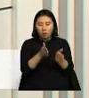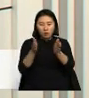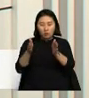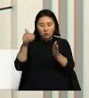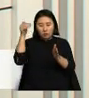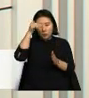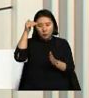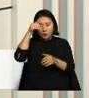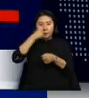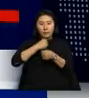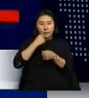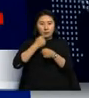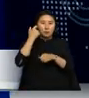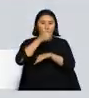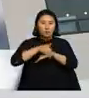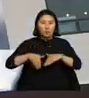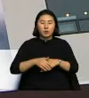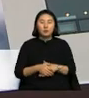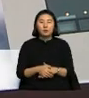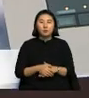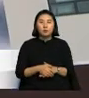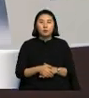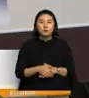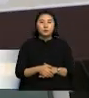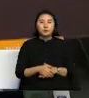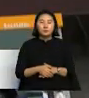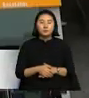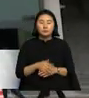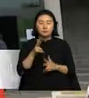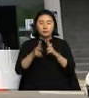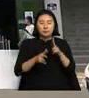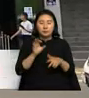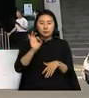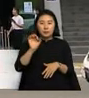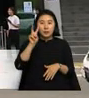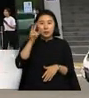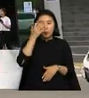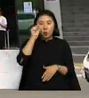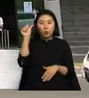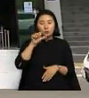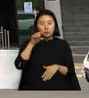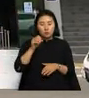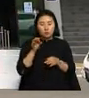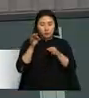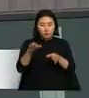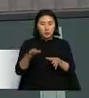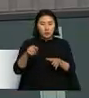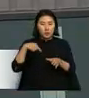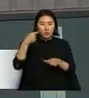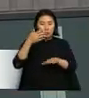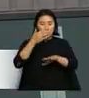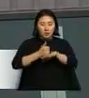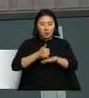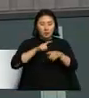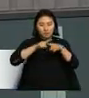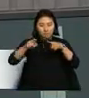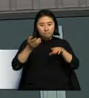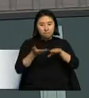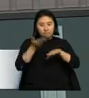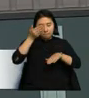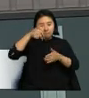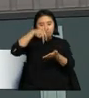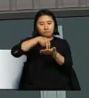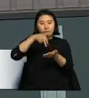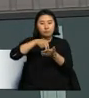전망대를 조성할 계획이라고 밝혔습니다 쉬는 사업비 2억 5천만 원을 들여 다음 달 말까지 곤돌라 상부